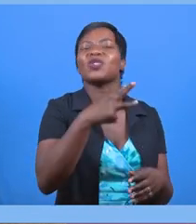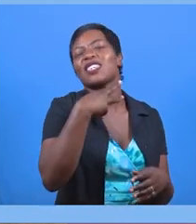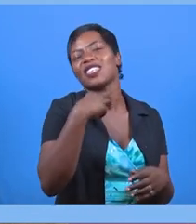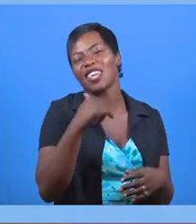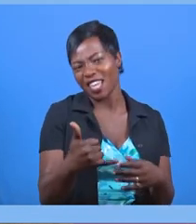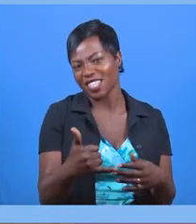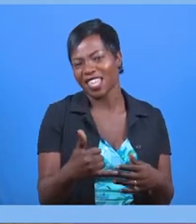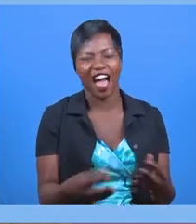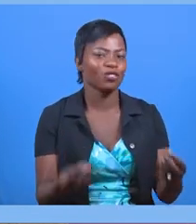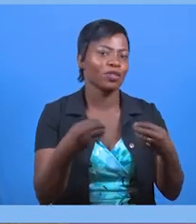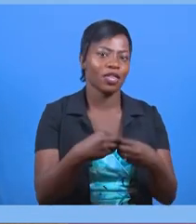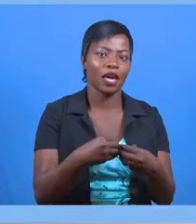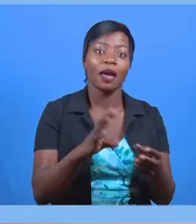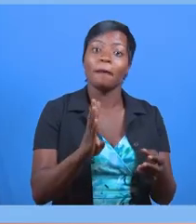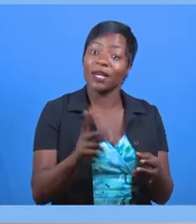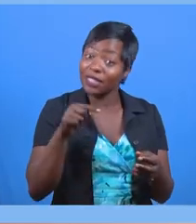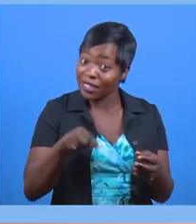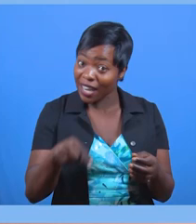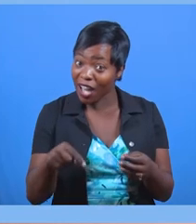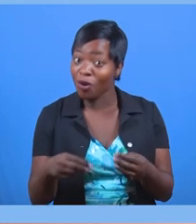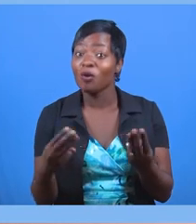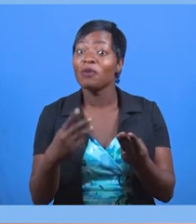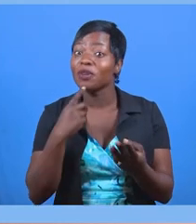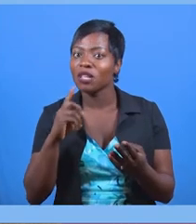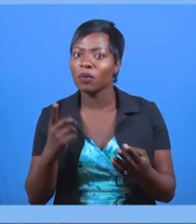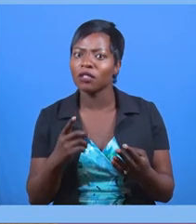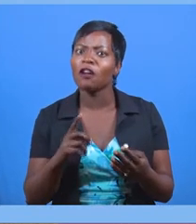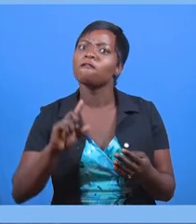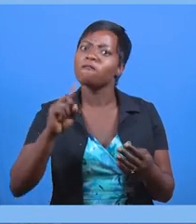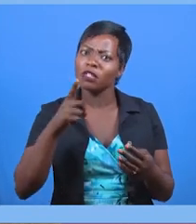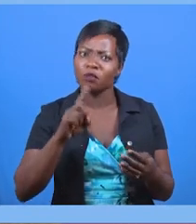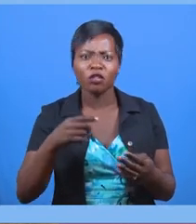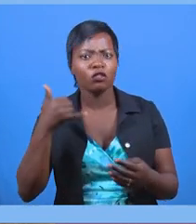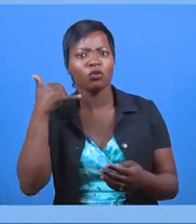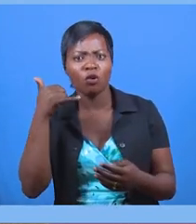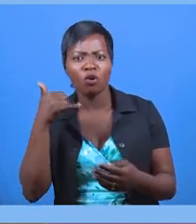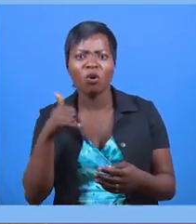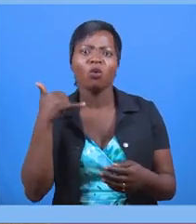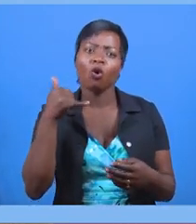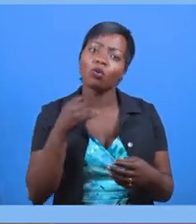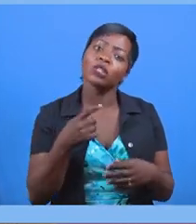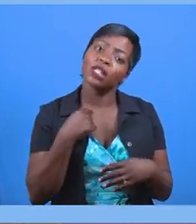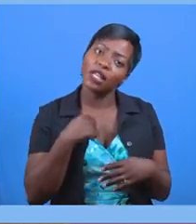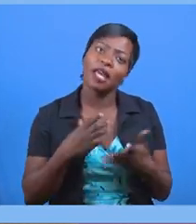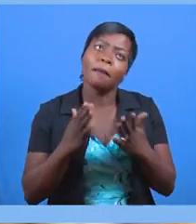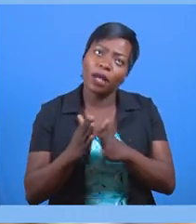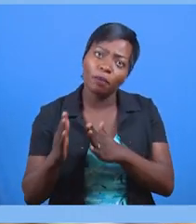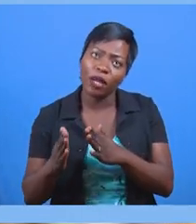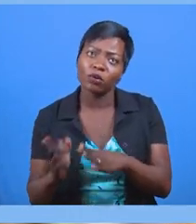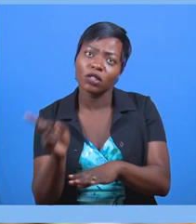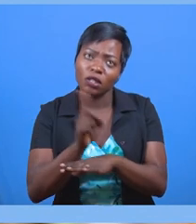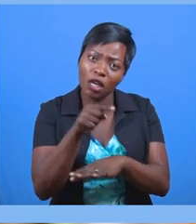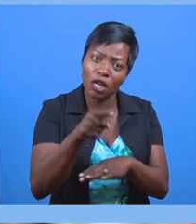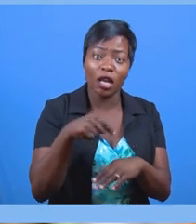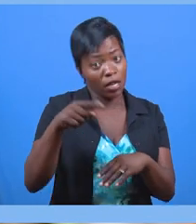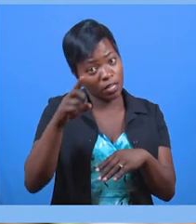havana kunge vatichaira runhare kutiudza kuti vari kuuya pano. Havasi kuziva here kuti zvinhu mazano zvaoma. Isati hatine bhajeti